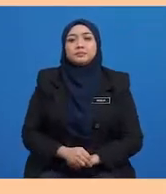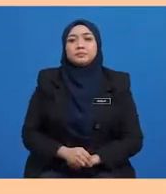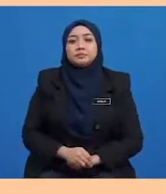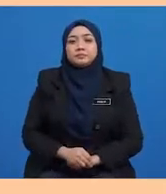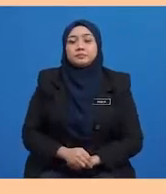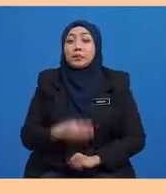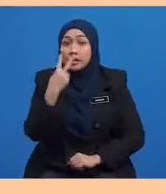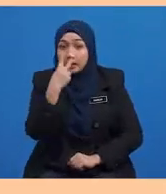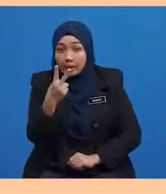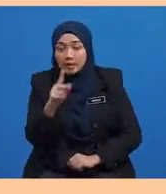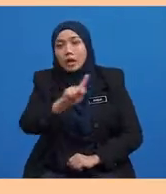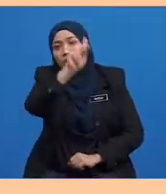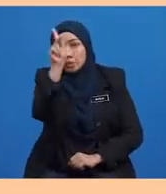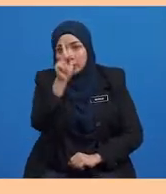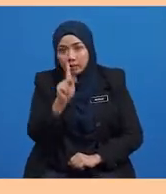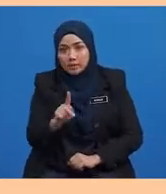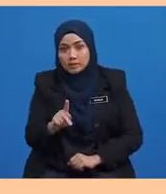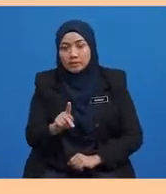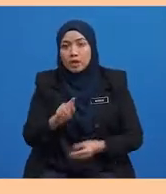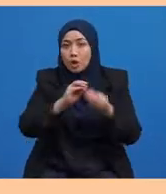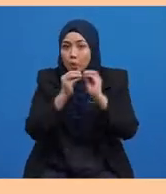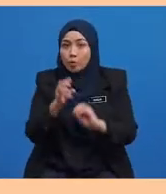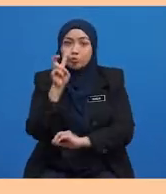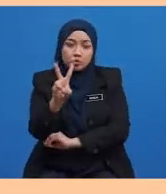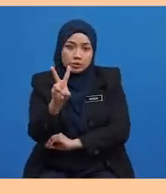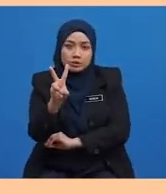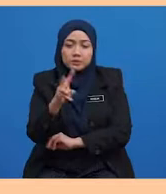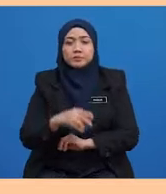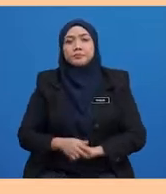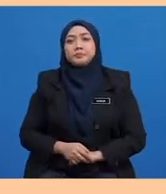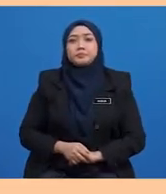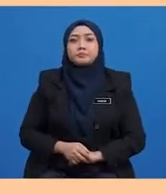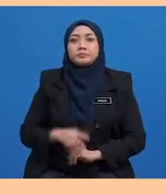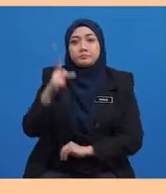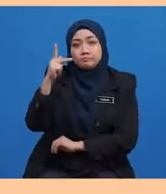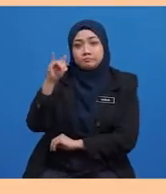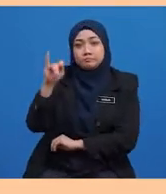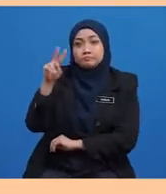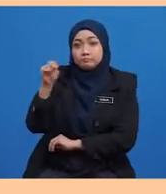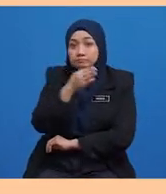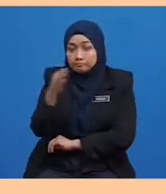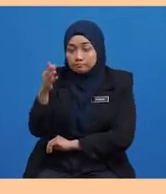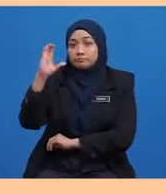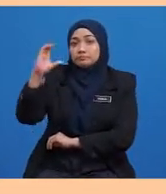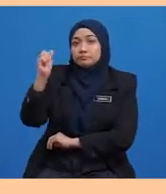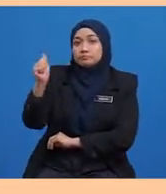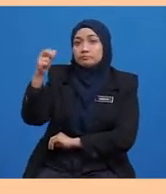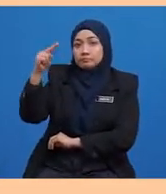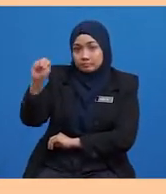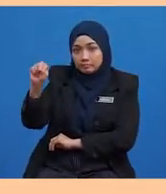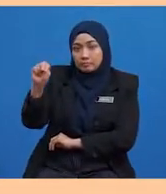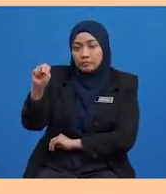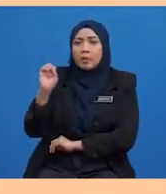murid-murid, mari kita lihat soalan seterusnya. Kin Chan melambung sebiji dadu